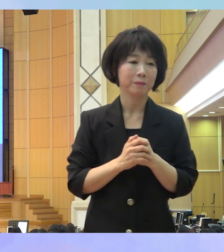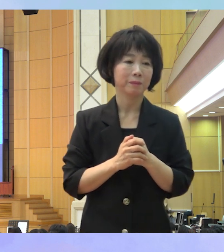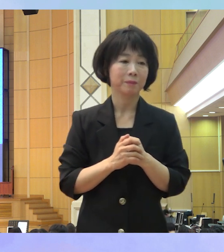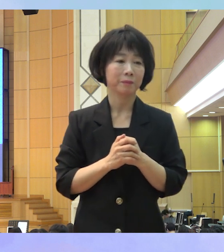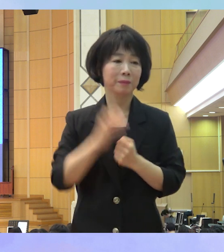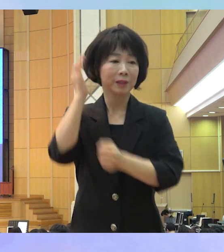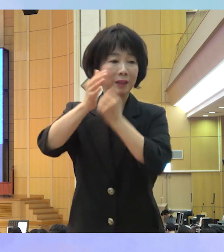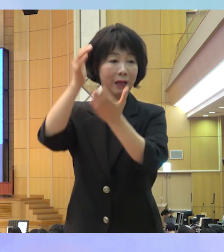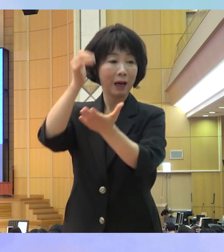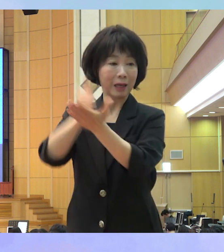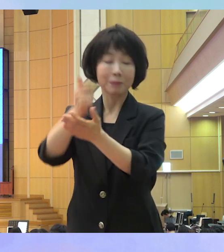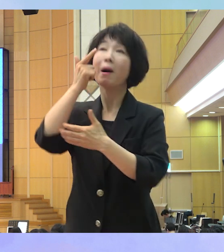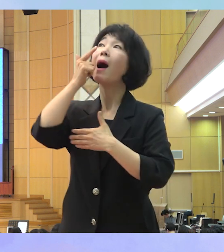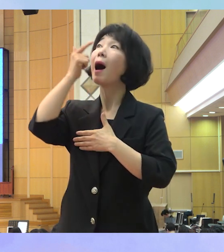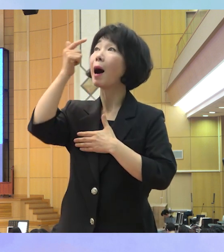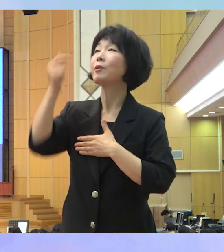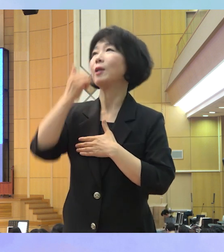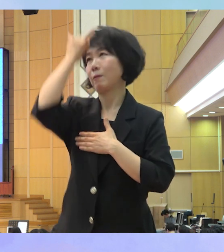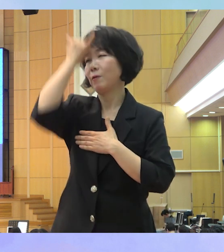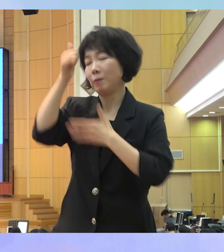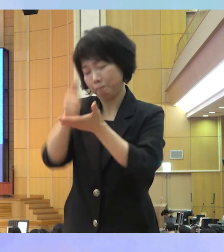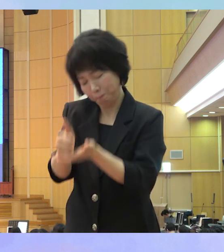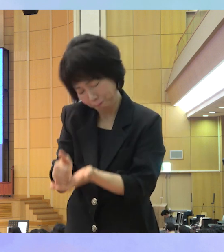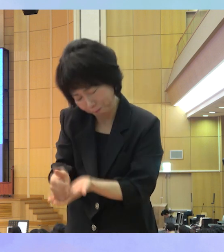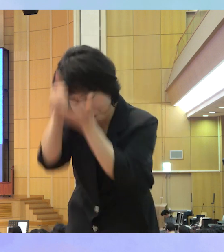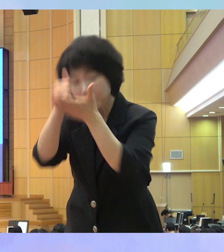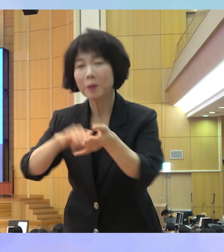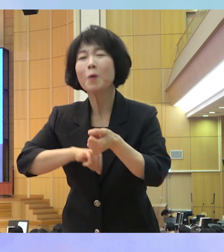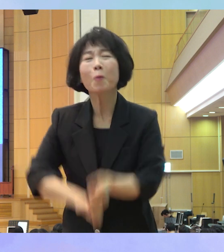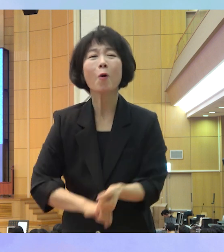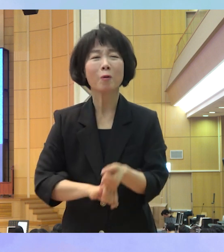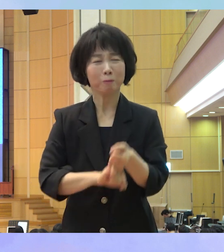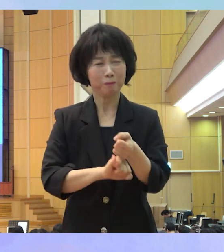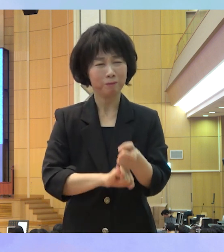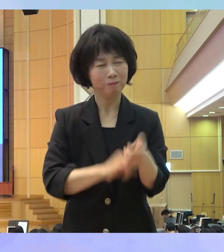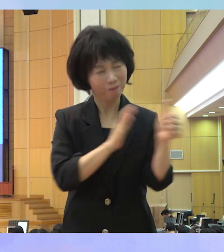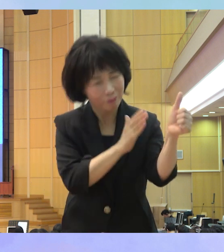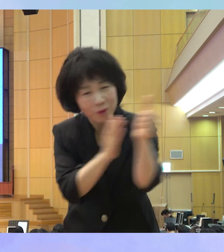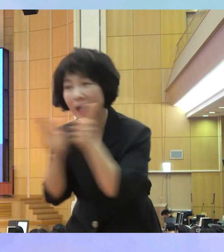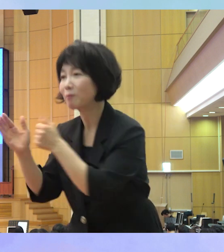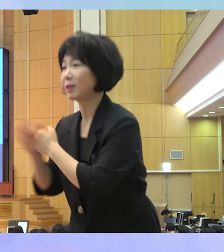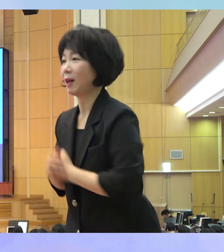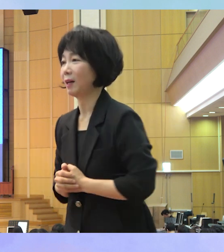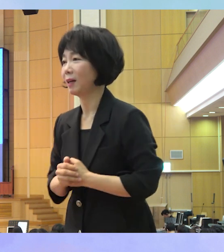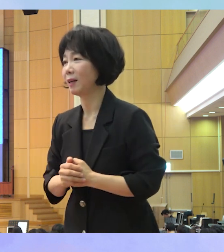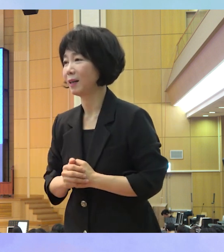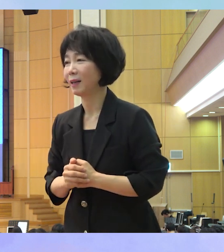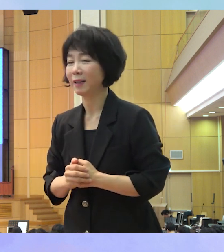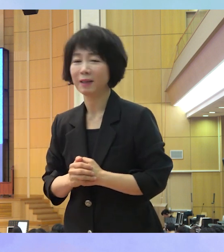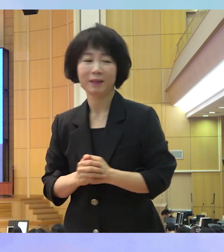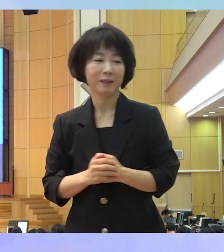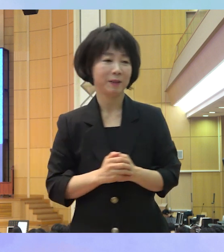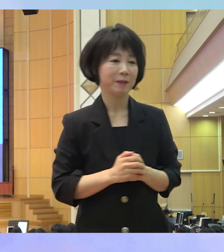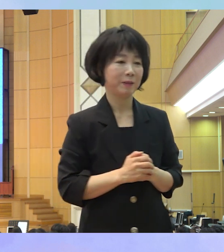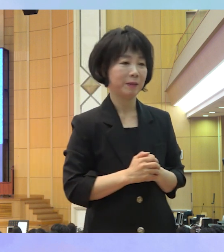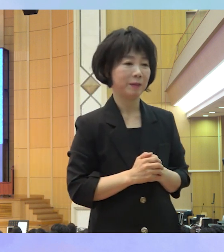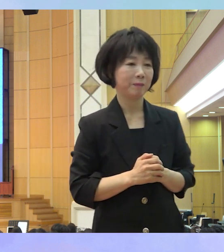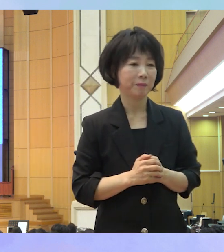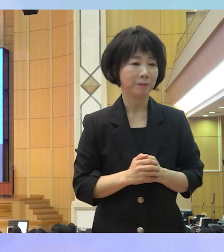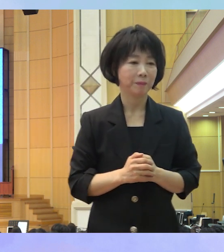하나님 아버지께도 효를 다하는 여러분들 주님으로 부탁을 드리겠습니다. 그래서